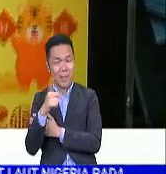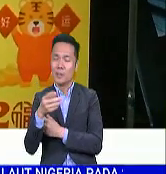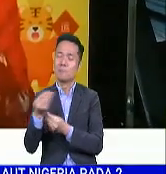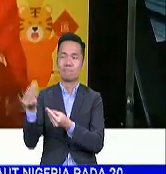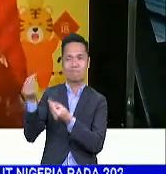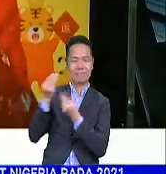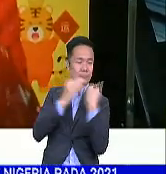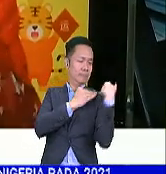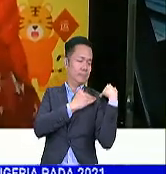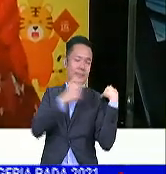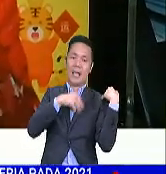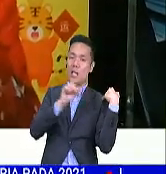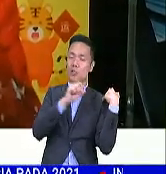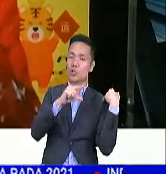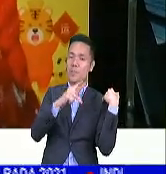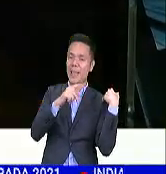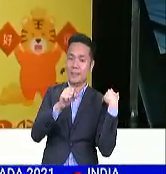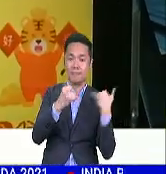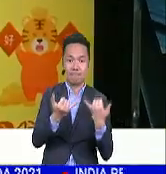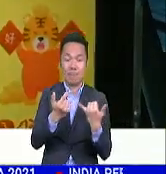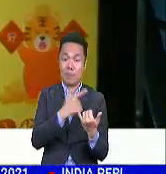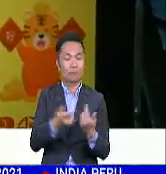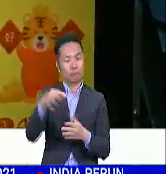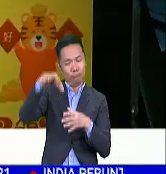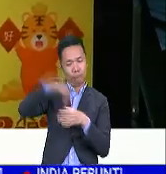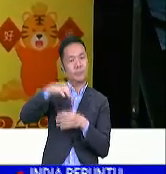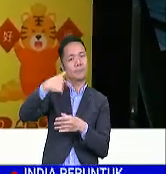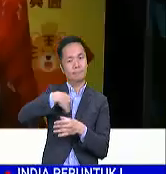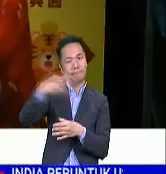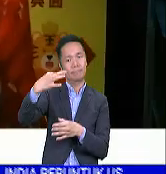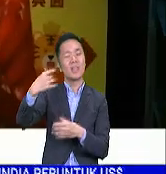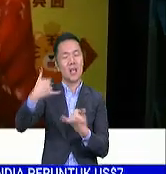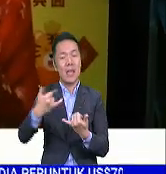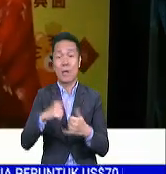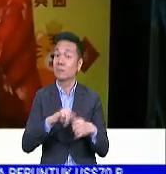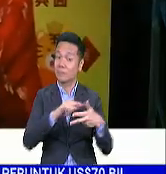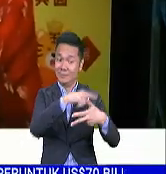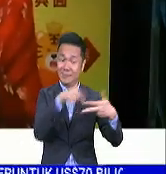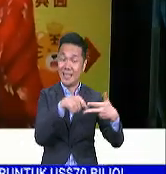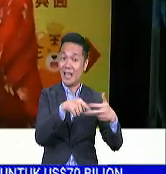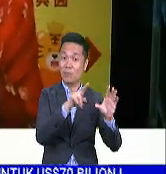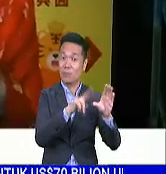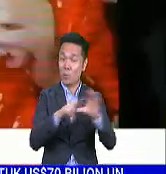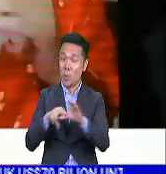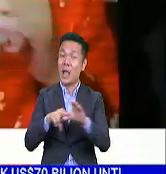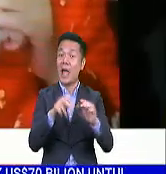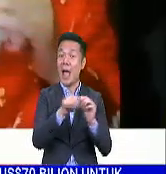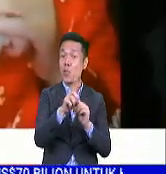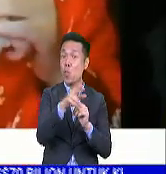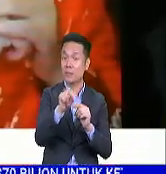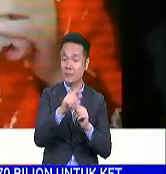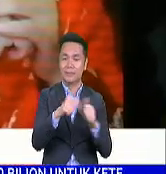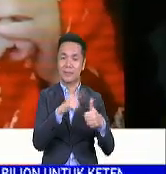besar kepada gabungan Parti Sarawak GPS dalam pilihan raya negeri yang lalu hingga ketiga-tiga kerusi Dewan Undangan Negeri